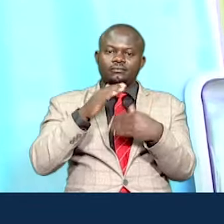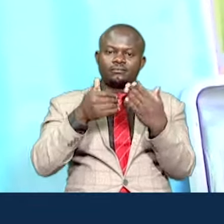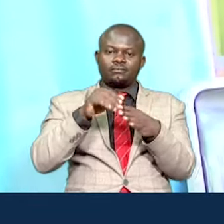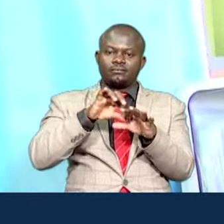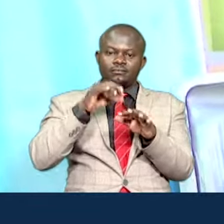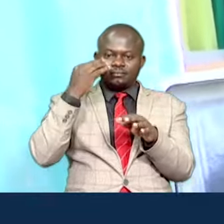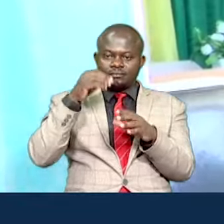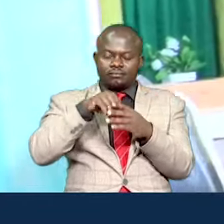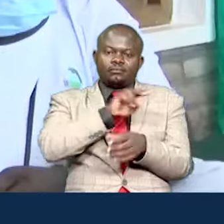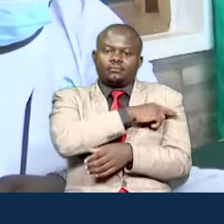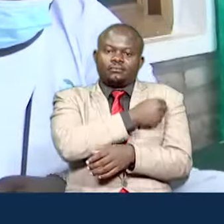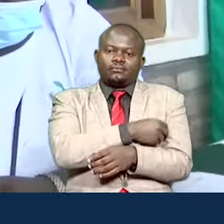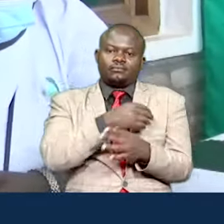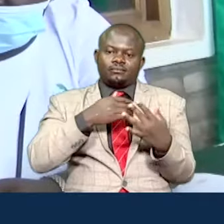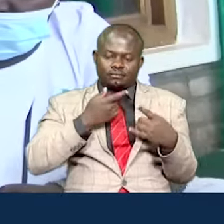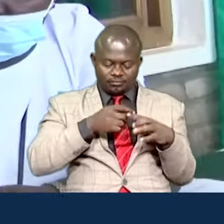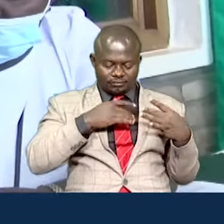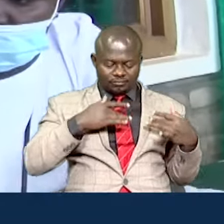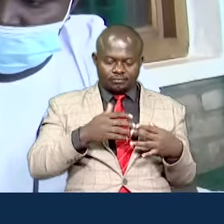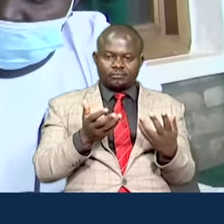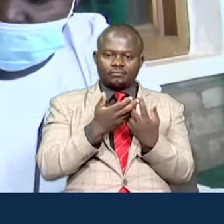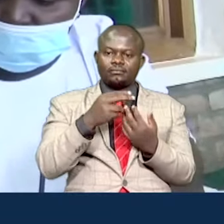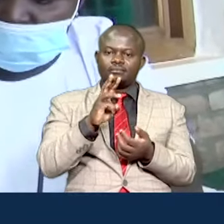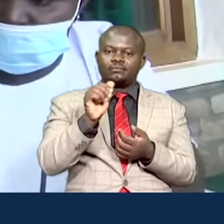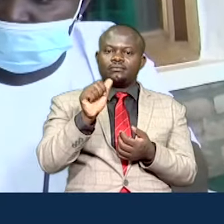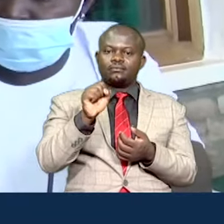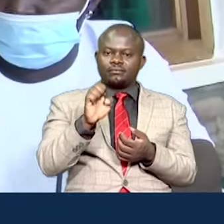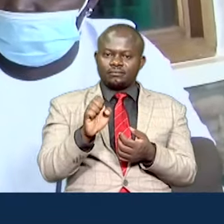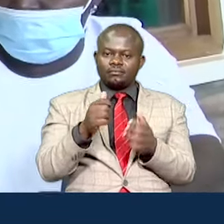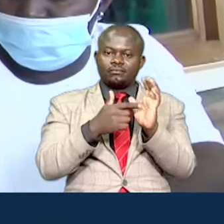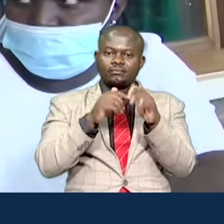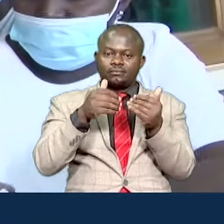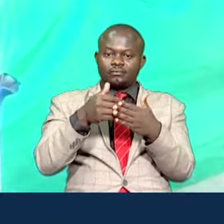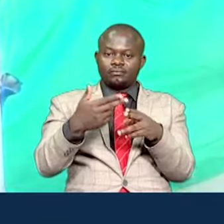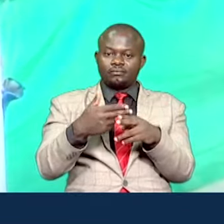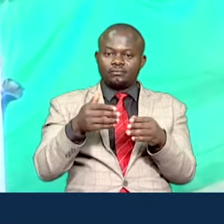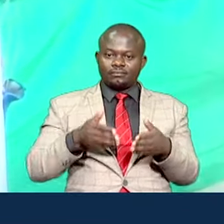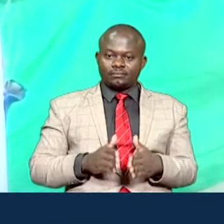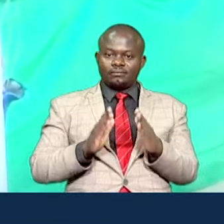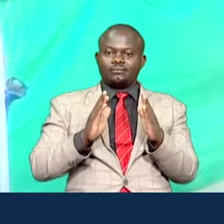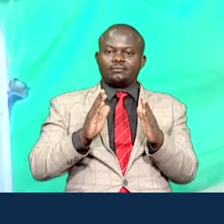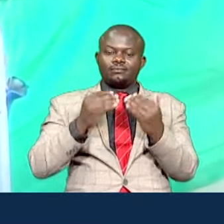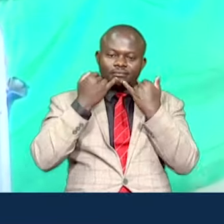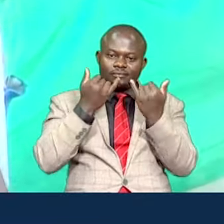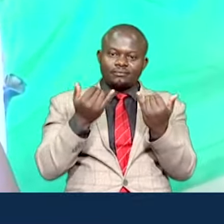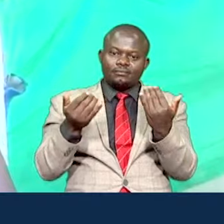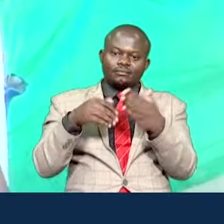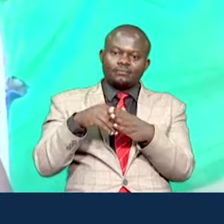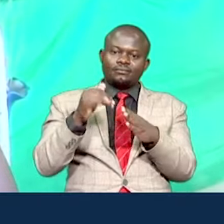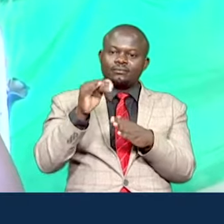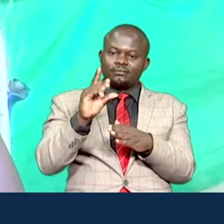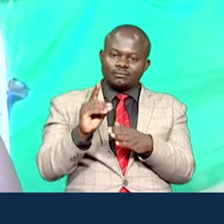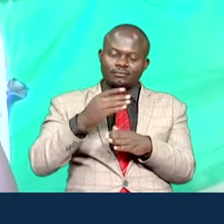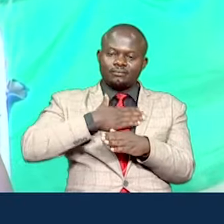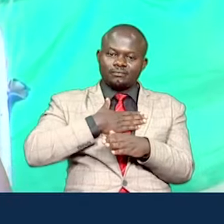n'ubwo yari ari mu bitaro izi mbamutima ze azihuje n'uwase Alexandrine we bigaragara ko ari hafi kubyara ariko nabwiye umwana ngo ntiwazigira nyirangamuntu